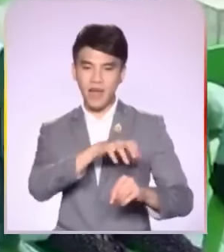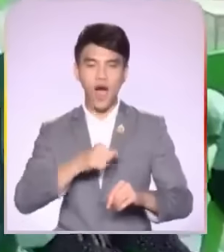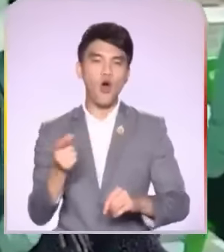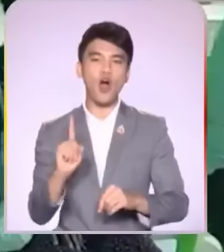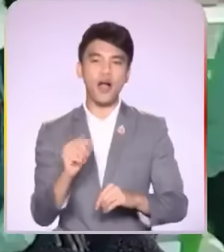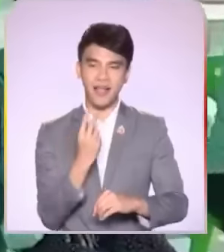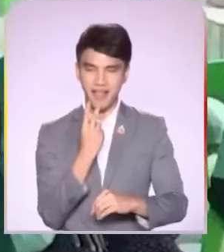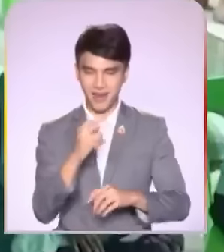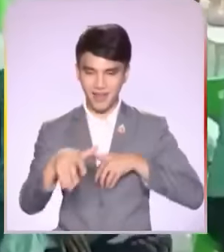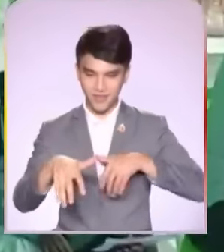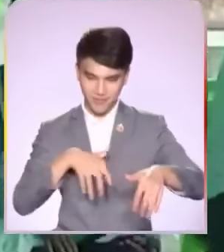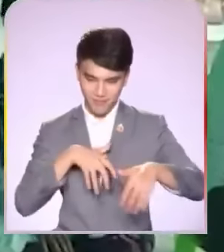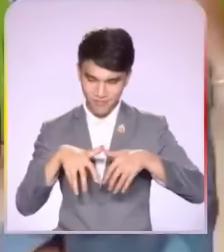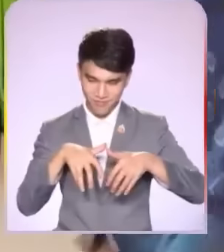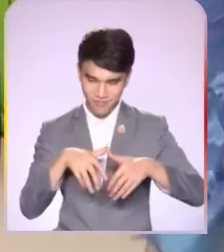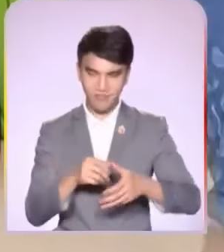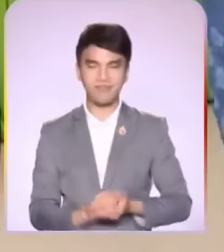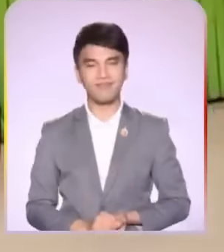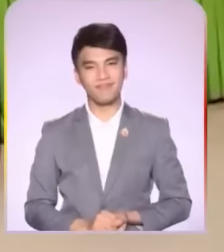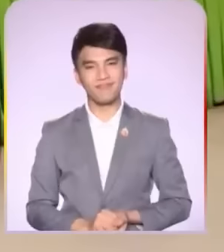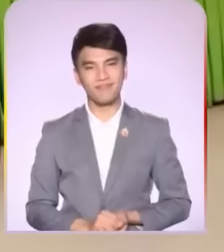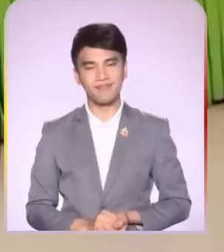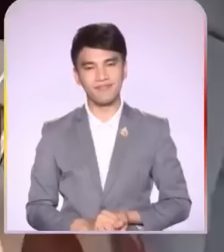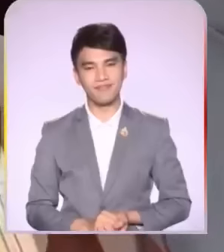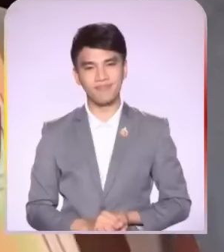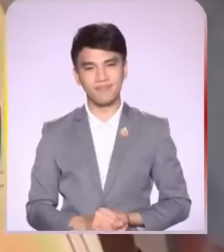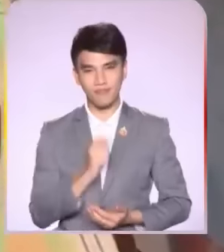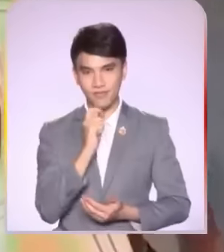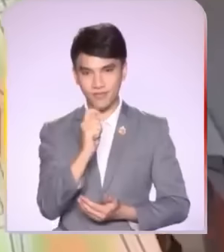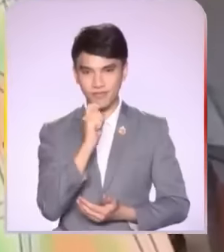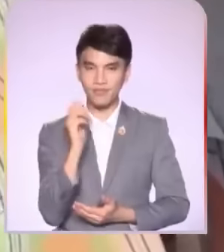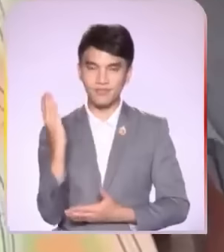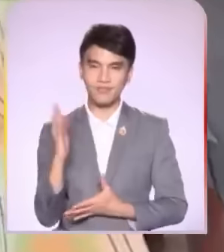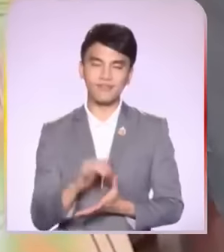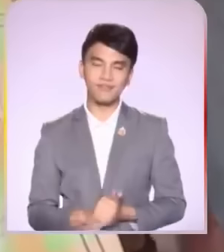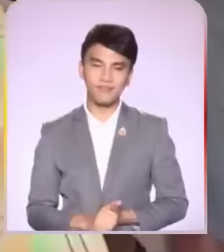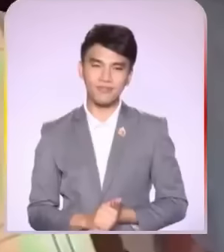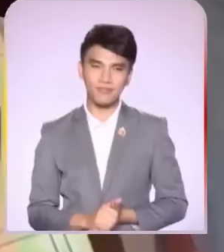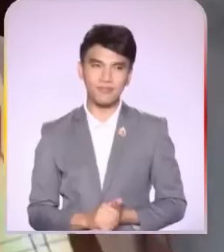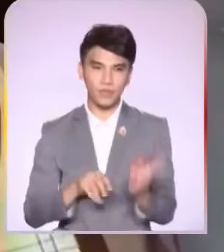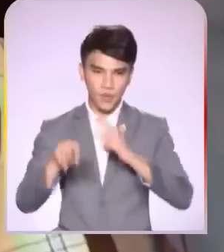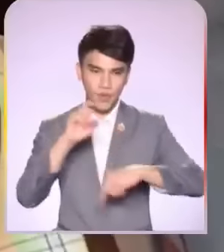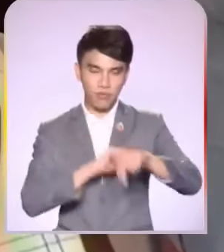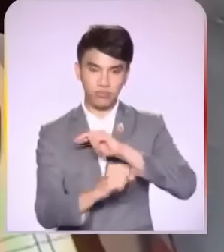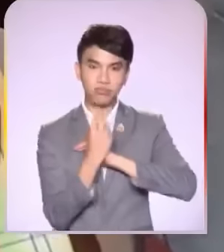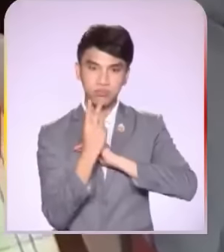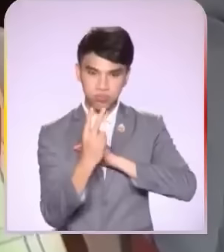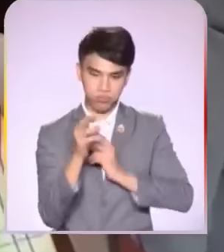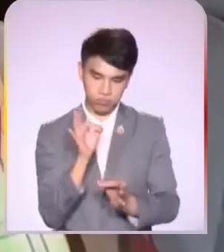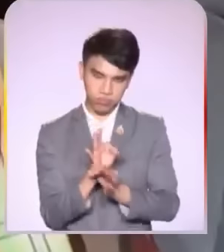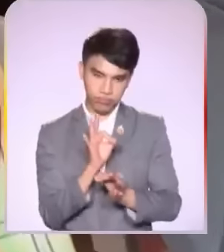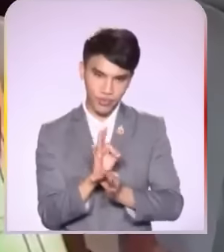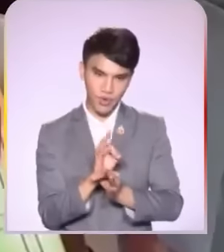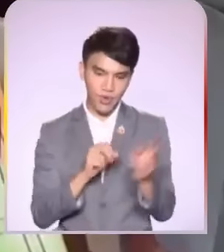กันบ้างฟังเสียงพี่น้องประชาชนที่อุทัยธานีค่ะ มาเช็คตรวจสอบที่ธนาค